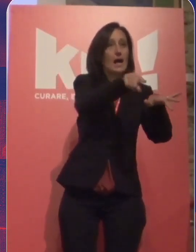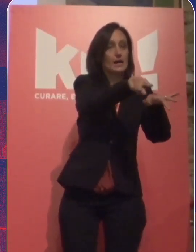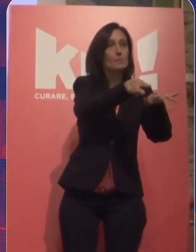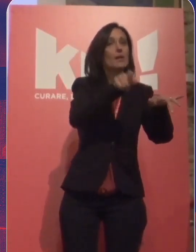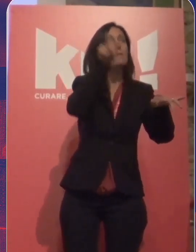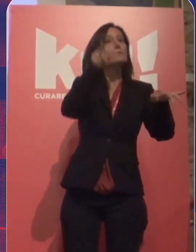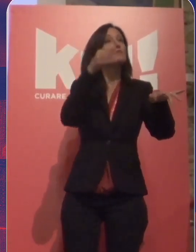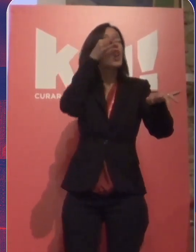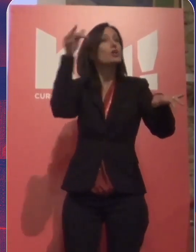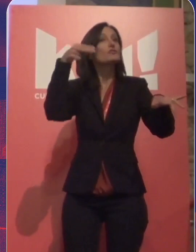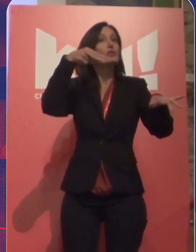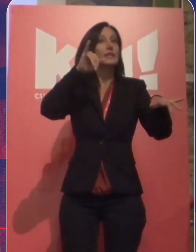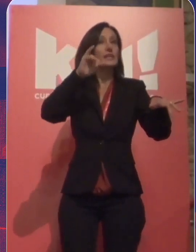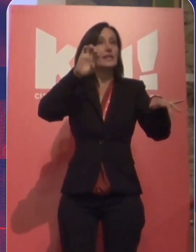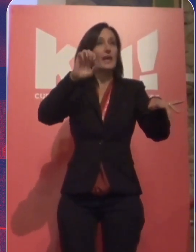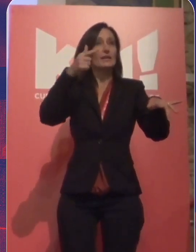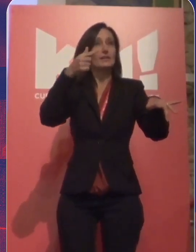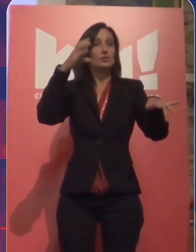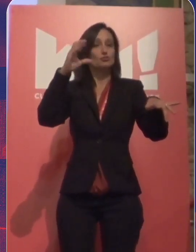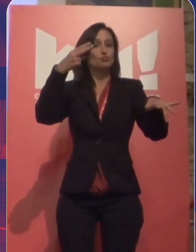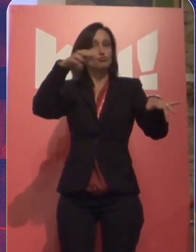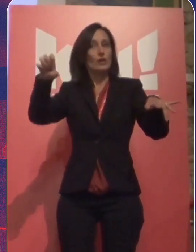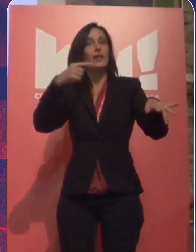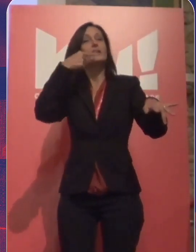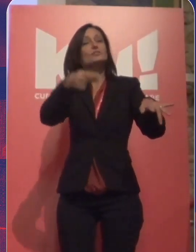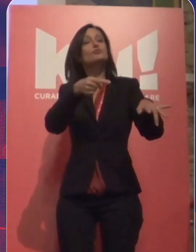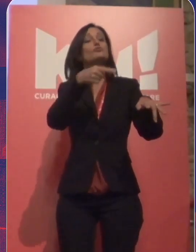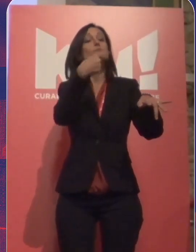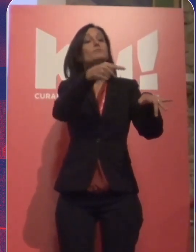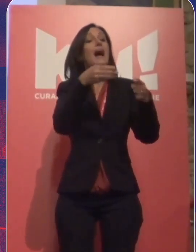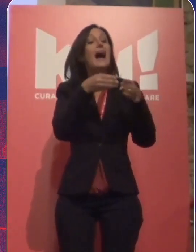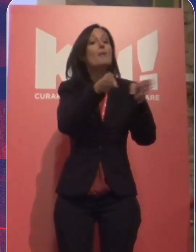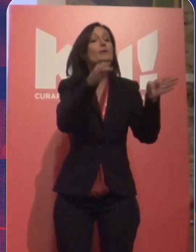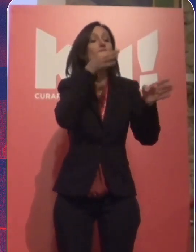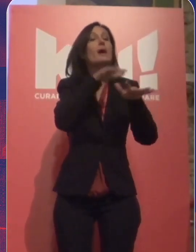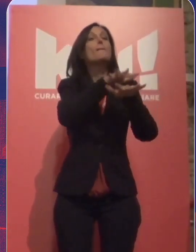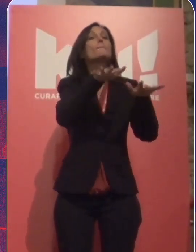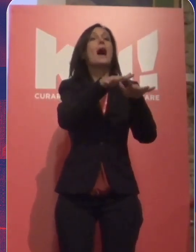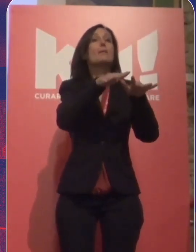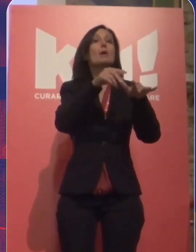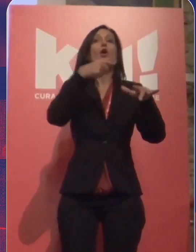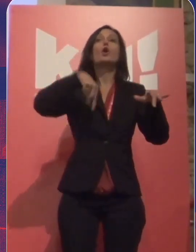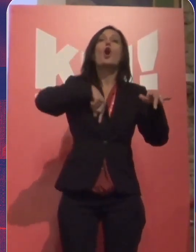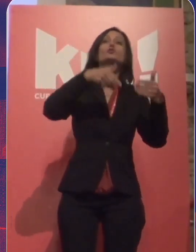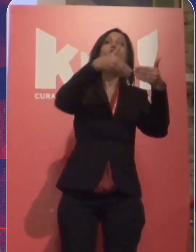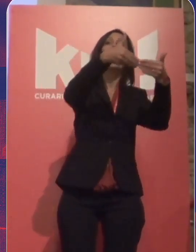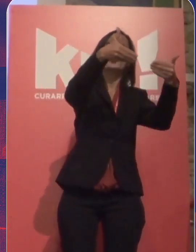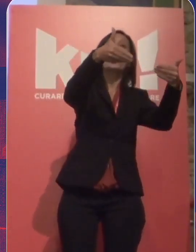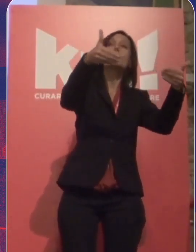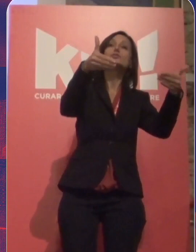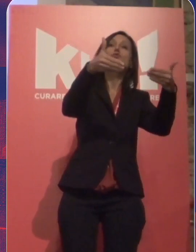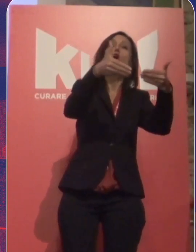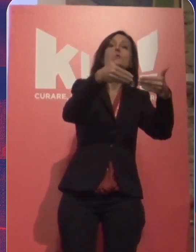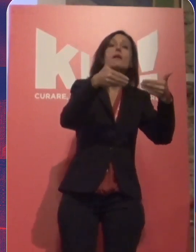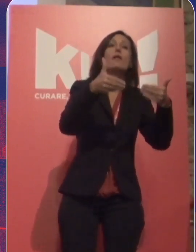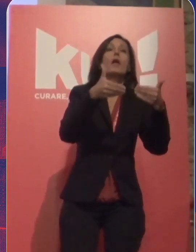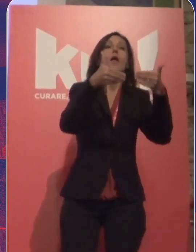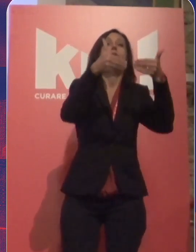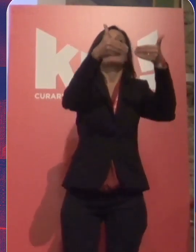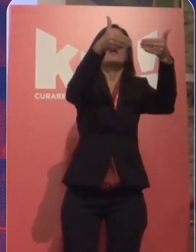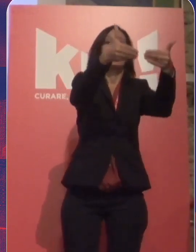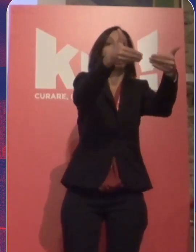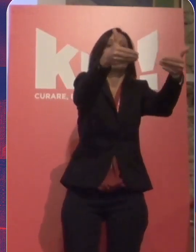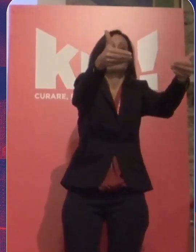del dei nostri orizzonti l'affermazione della della libertà come potenza con come